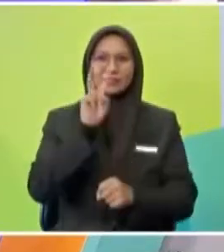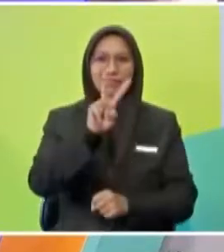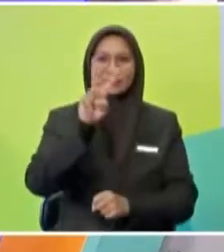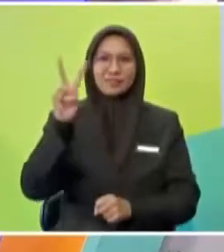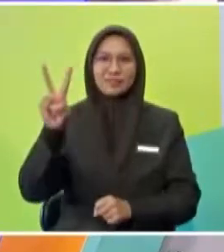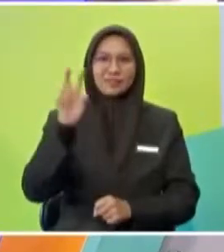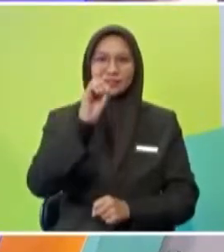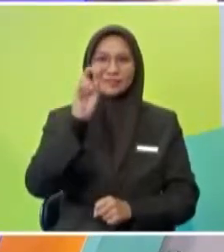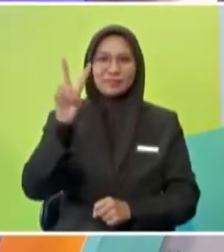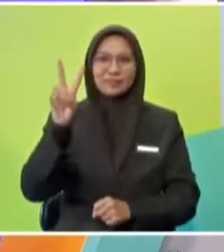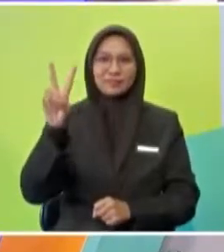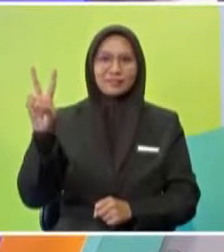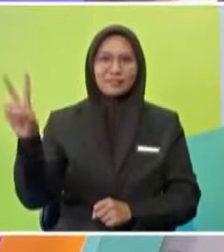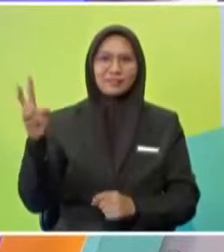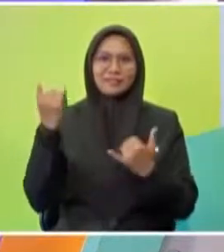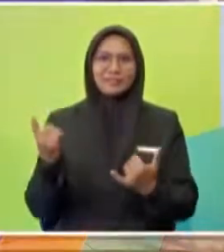Ayo kita saksikan.